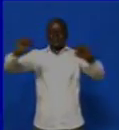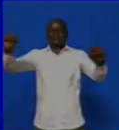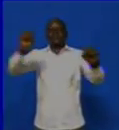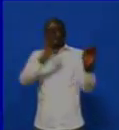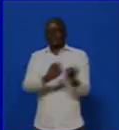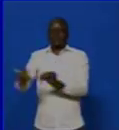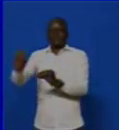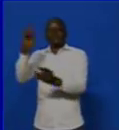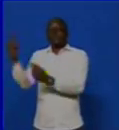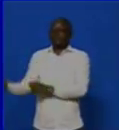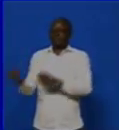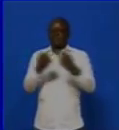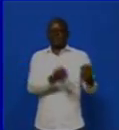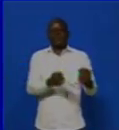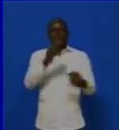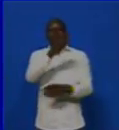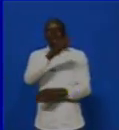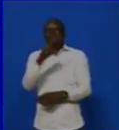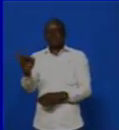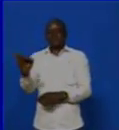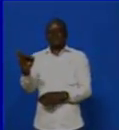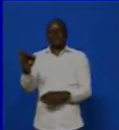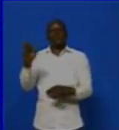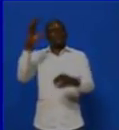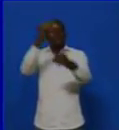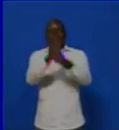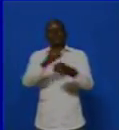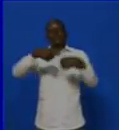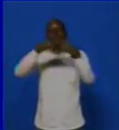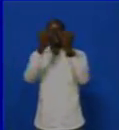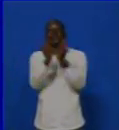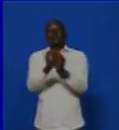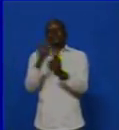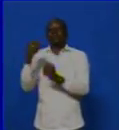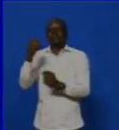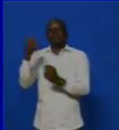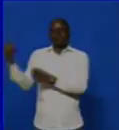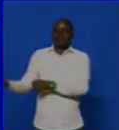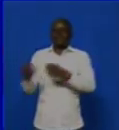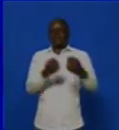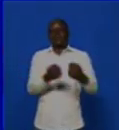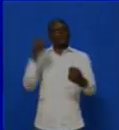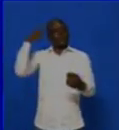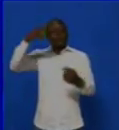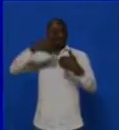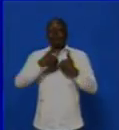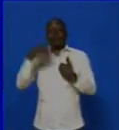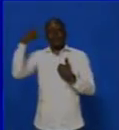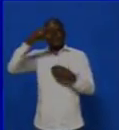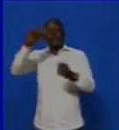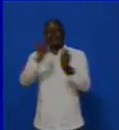des transporteurs du Faso. La crise du secteur des transports avait provoqué une pénurie de